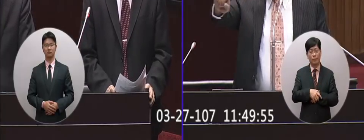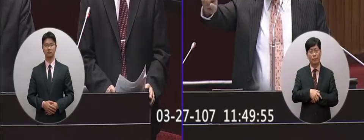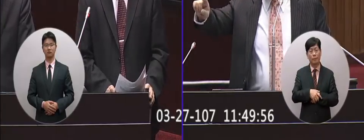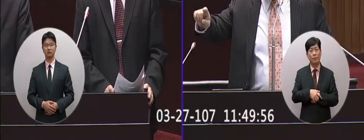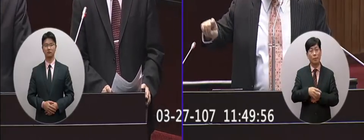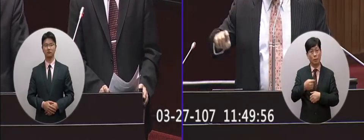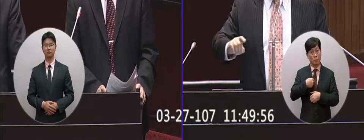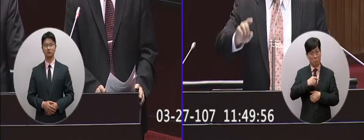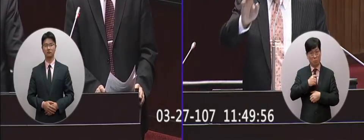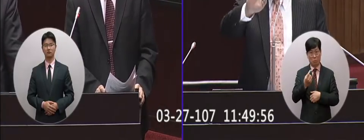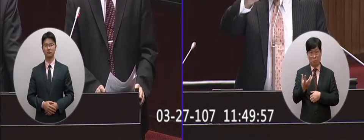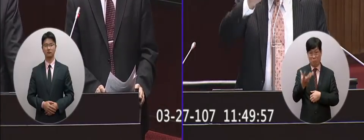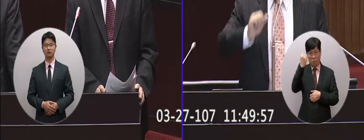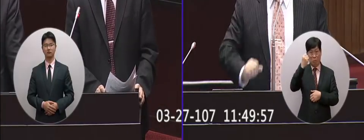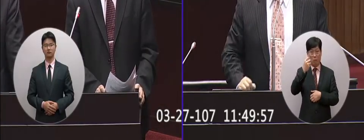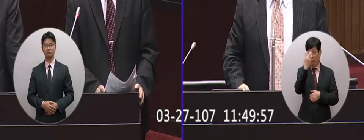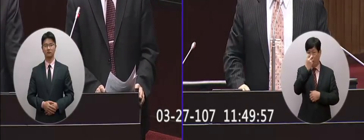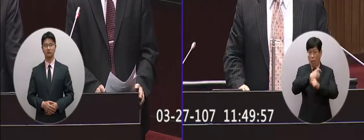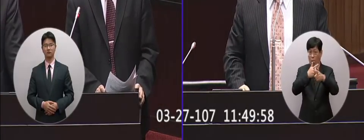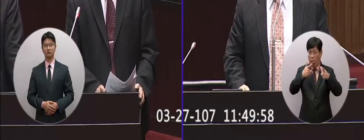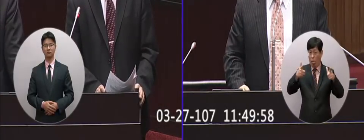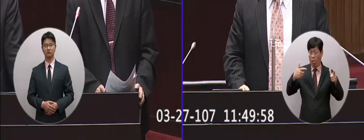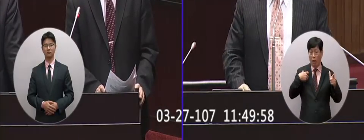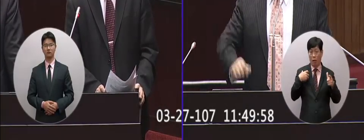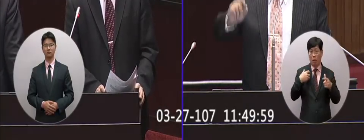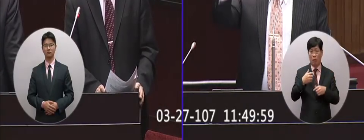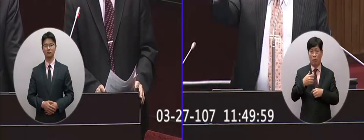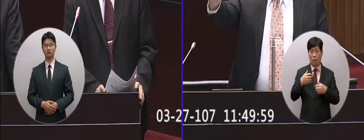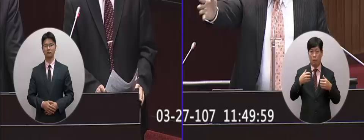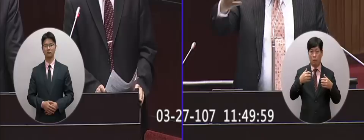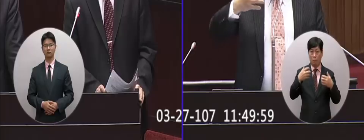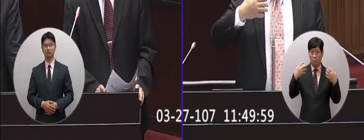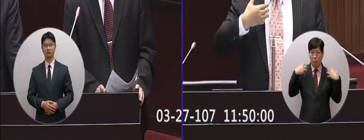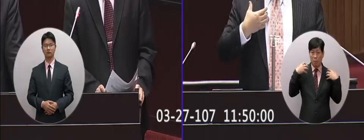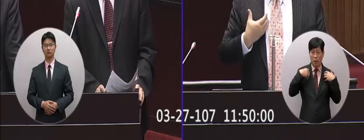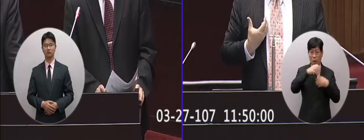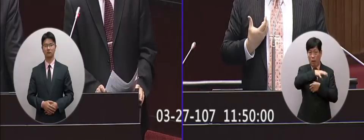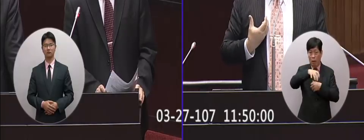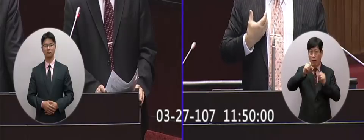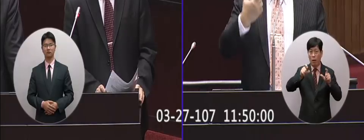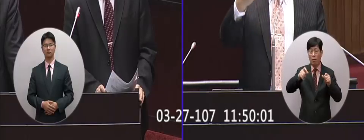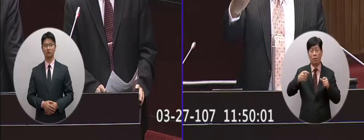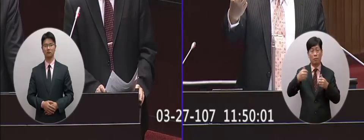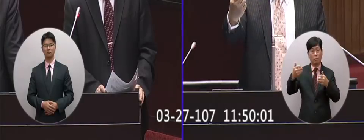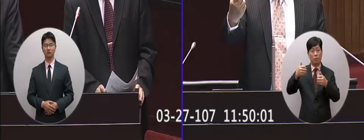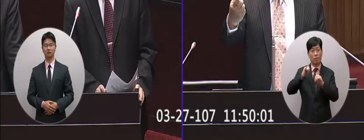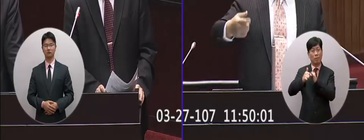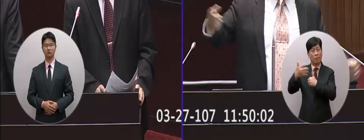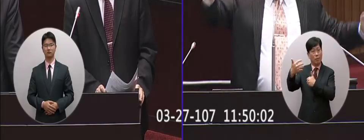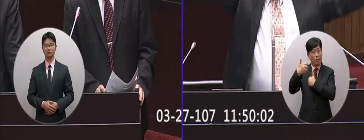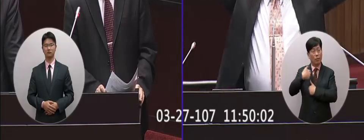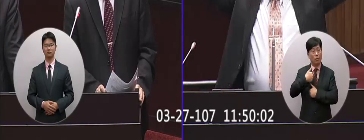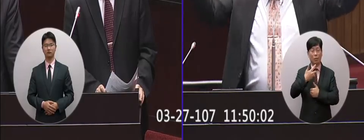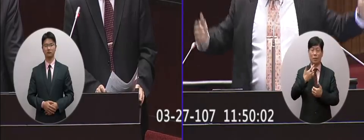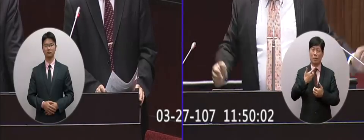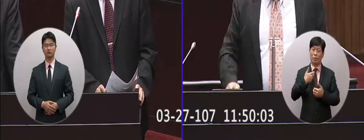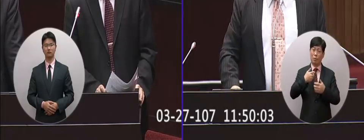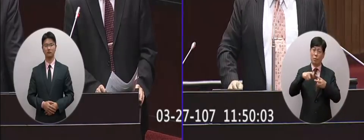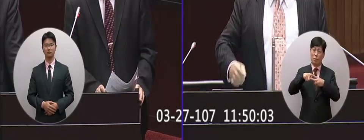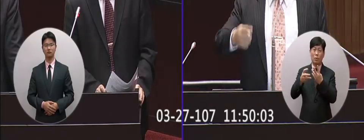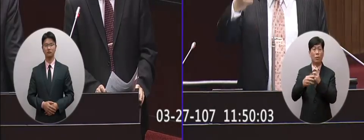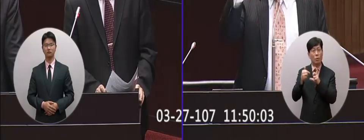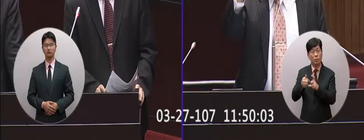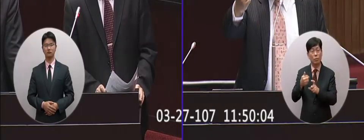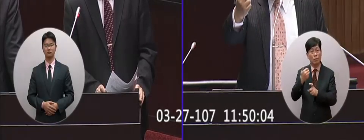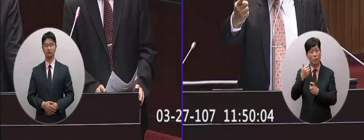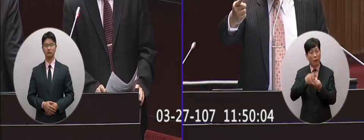我们的事权管辖权通通不统一，所以民众找到我们立委的时候，第一个问题就说啊，我港海库安怎安怎，